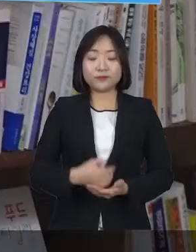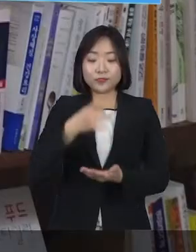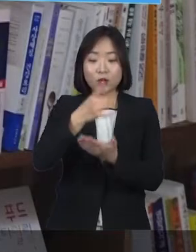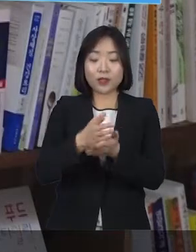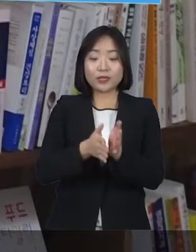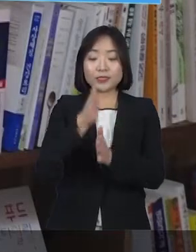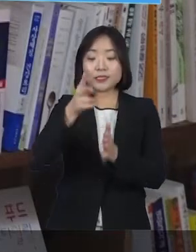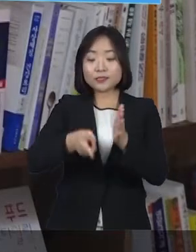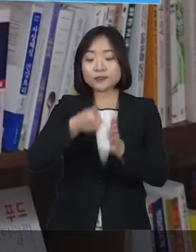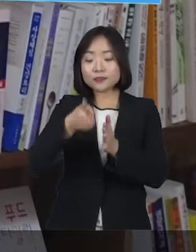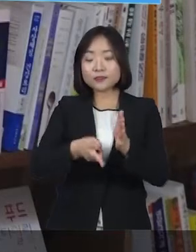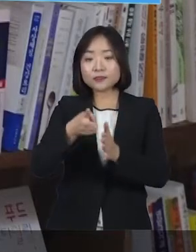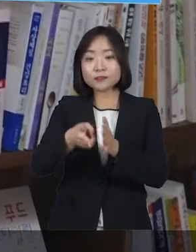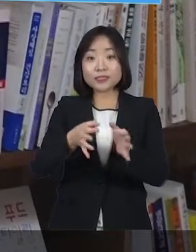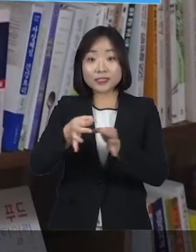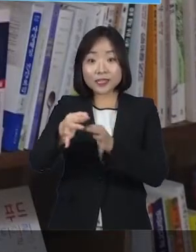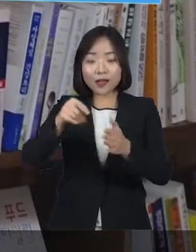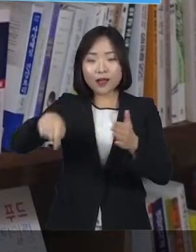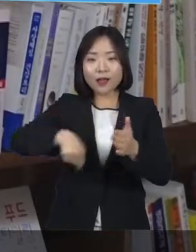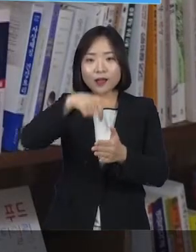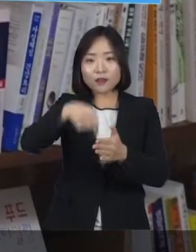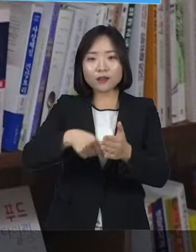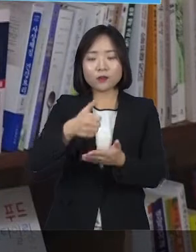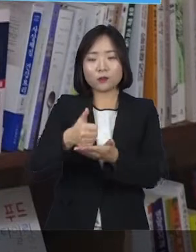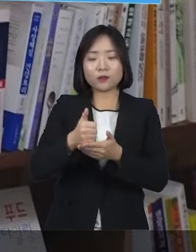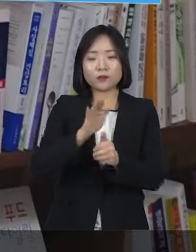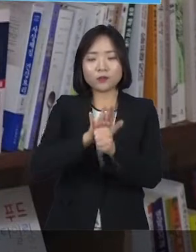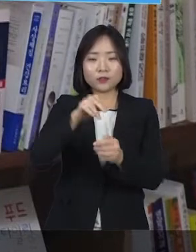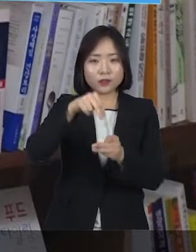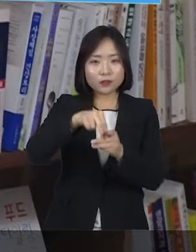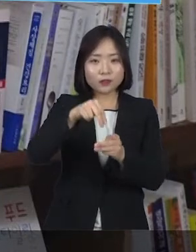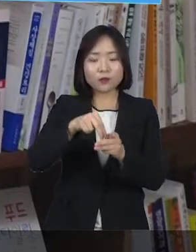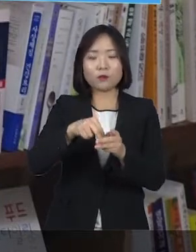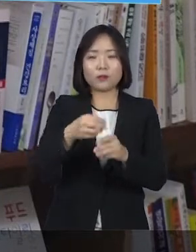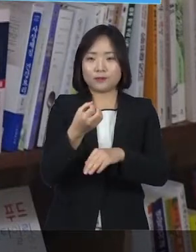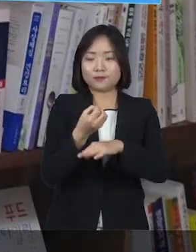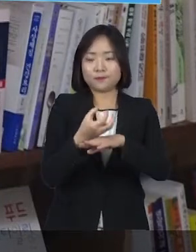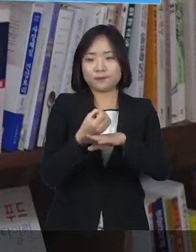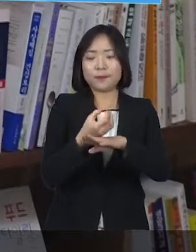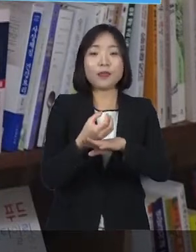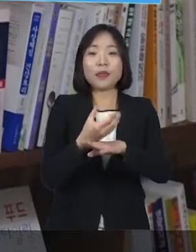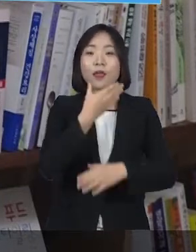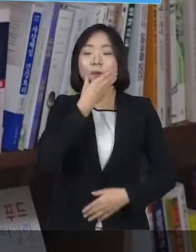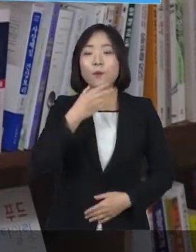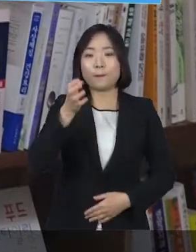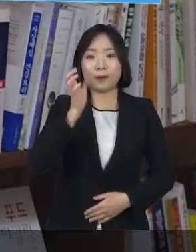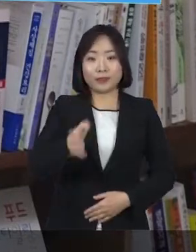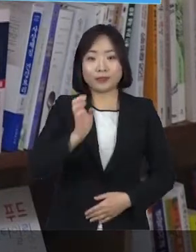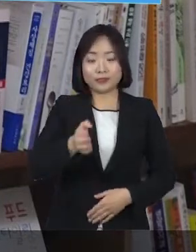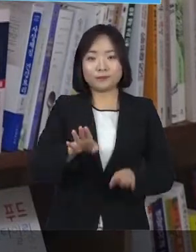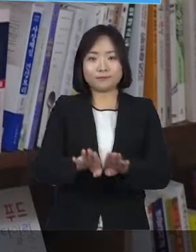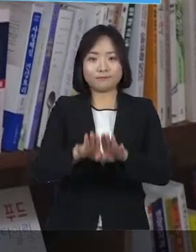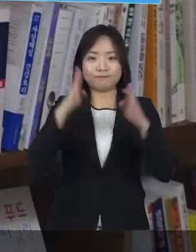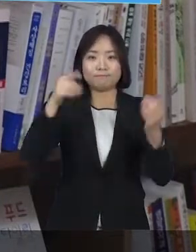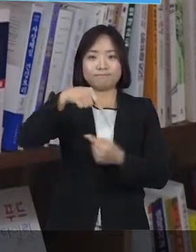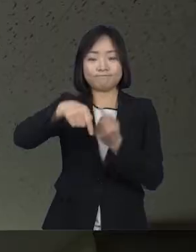천안 역전시장 내에 고객지원센터와 은빛 행복마트가 개장식을 갖고 본격적인 운영에